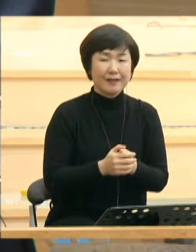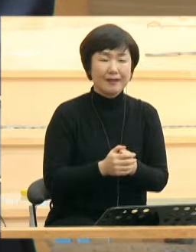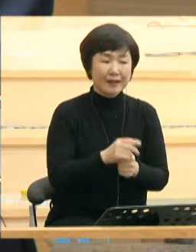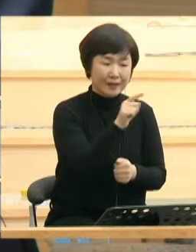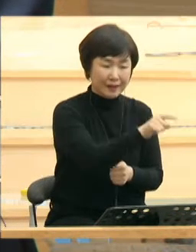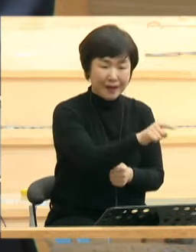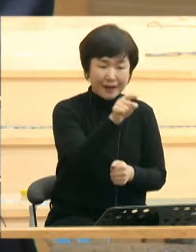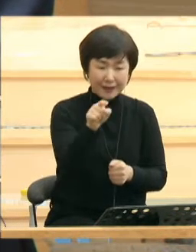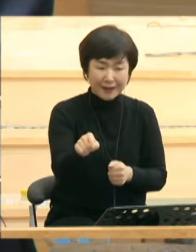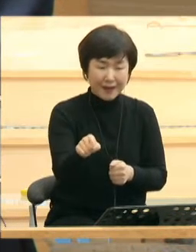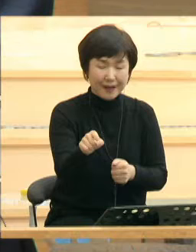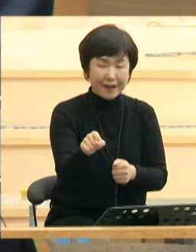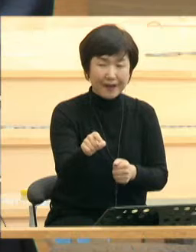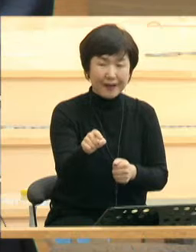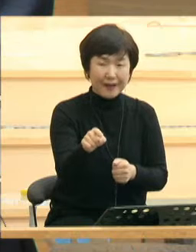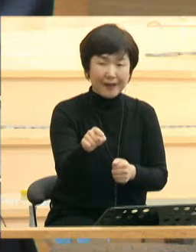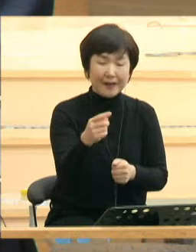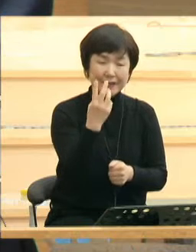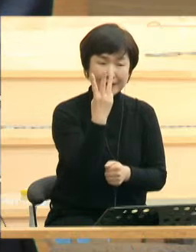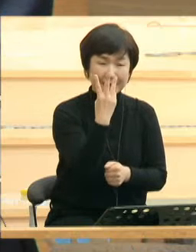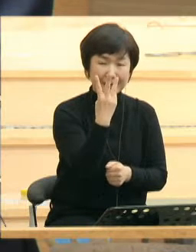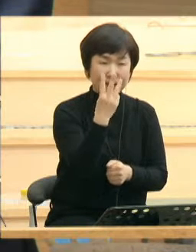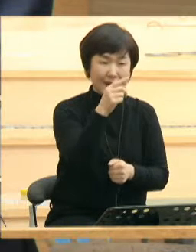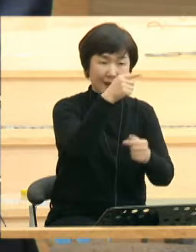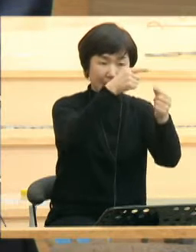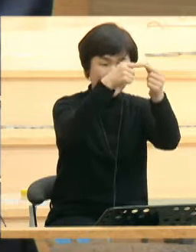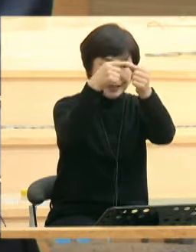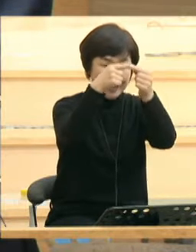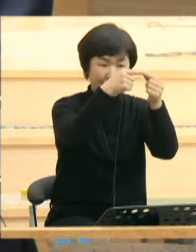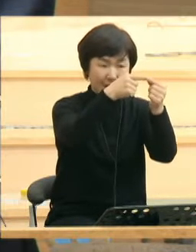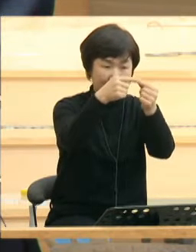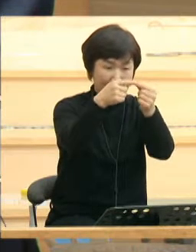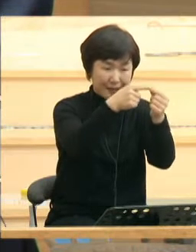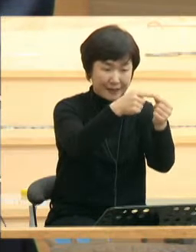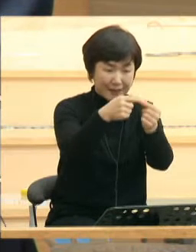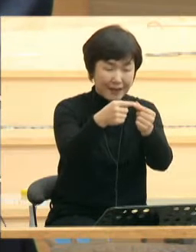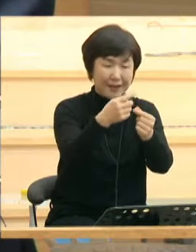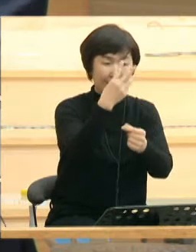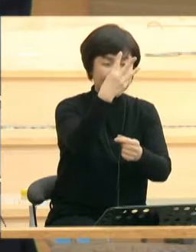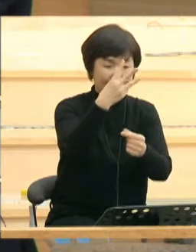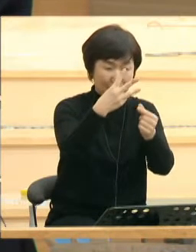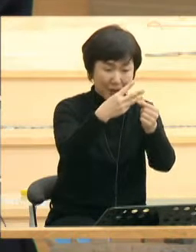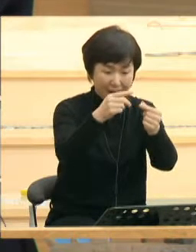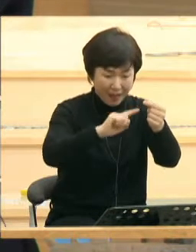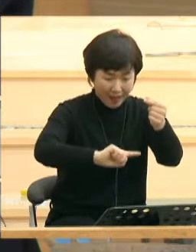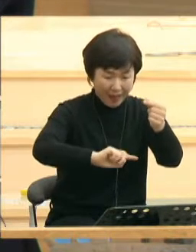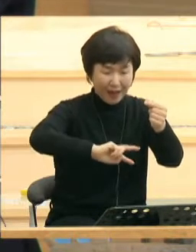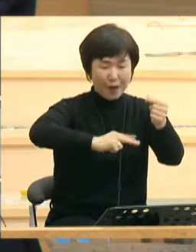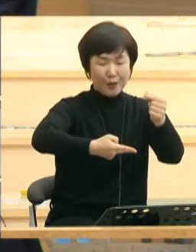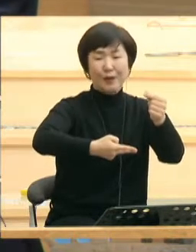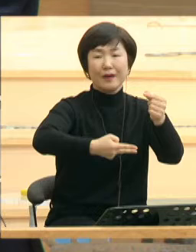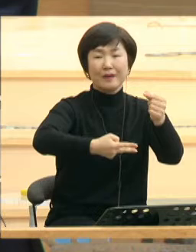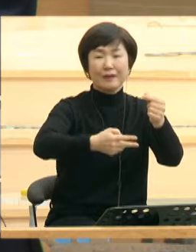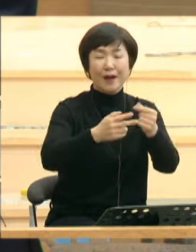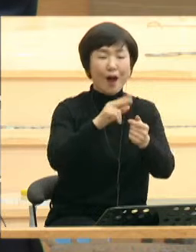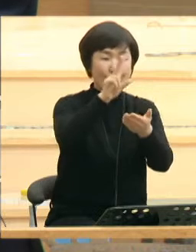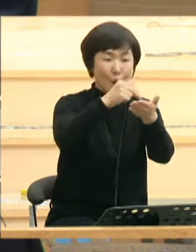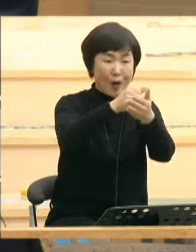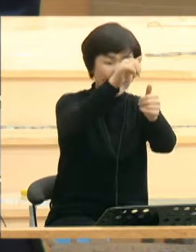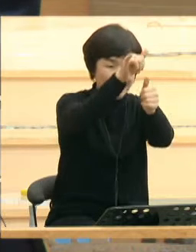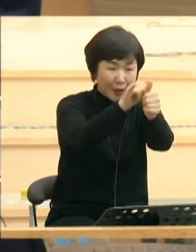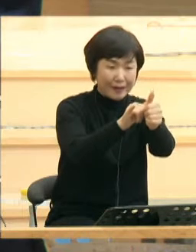3절 말이야 3절 만에 뒤 싶을 딱 3자 말이야 그쵸 이 영화를 섬겨